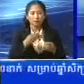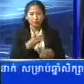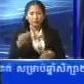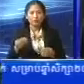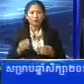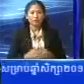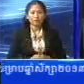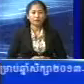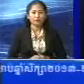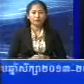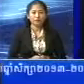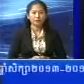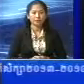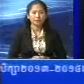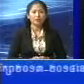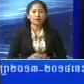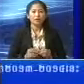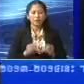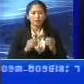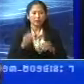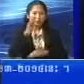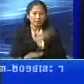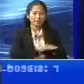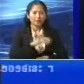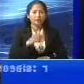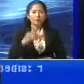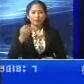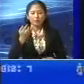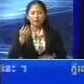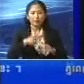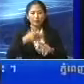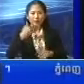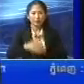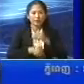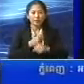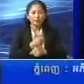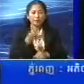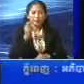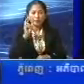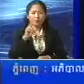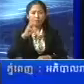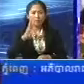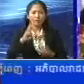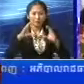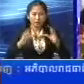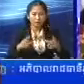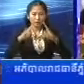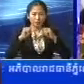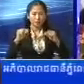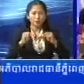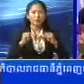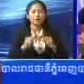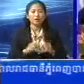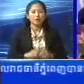ព្យជាស្ដែងការពីរសៀលថ្ងៃទី2កញ្ញាឆ្នាំ2013ម្សិលមិញនេះក្រុមហ៊ុនមួយរបស់ជប៉ុនឈ្មោះ Tama